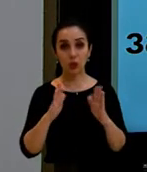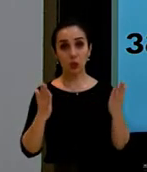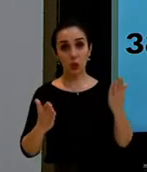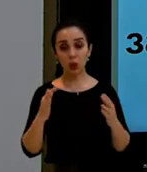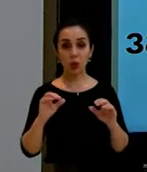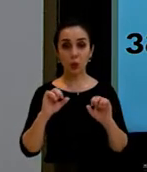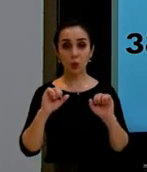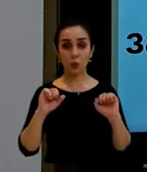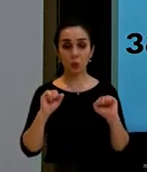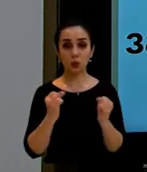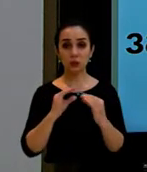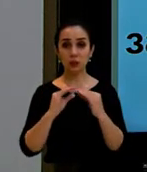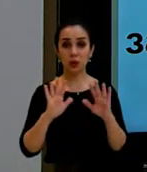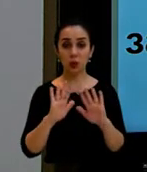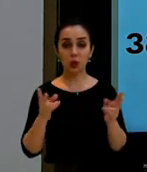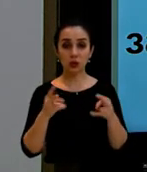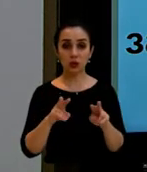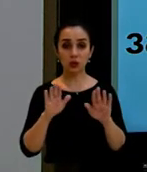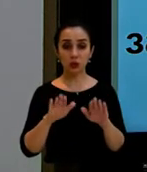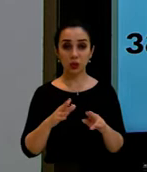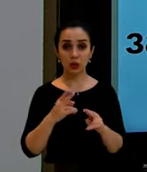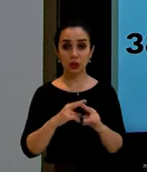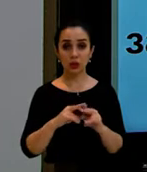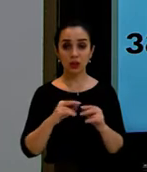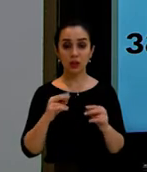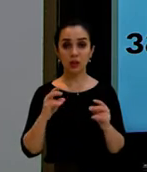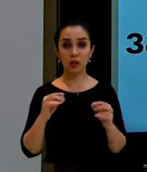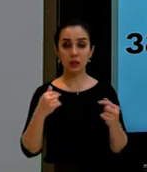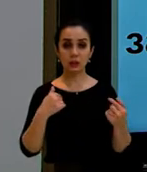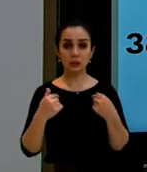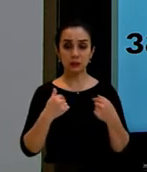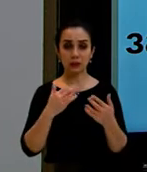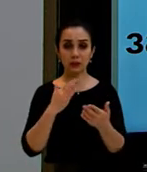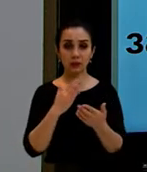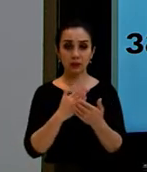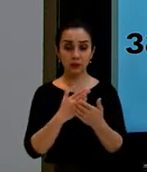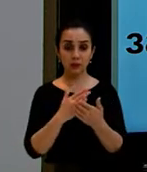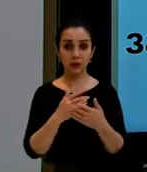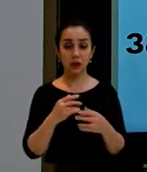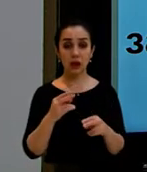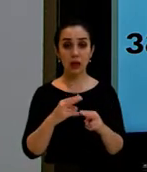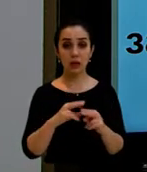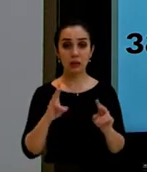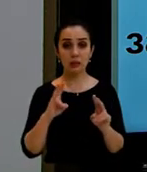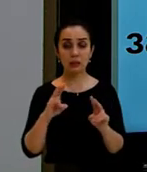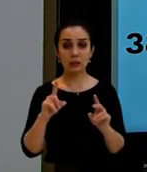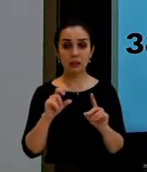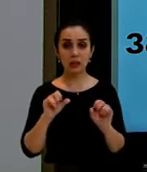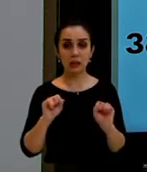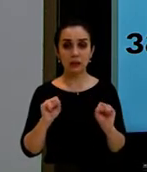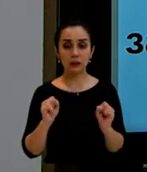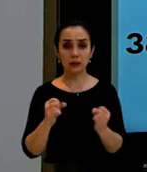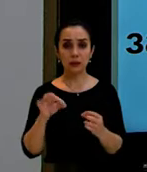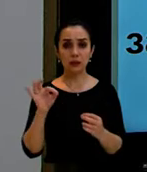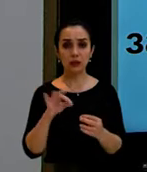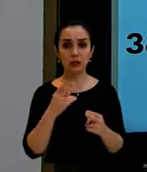джойе. Потрясение, истероп, ларзага кельтереш. Заледенелой мы